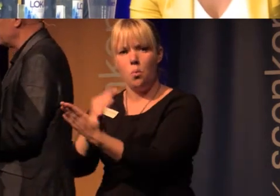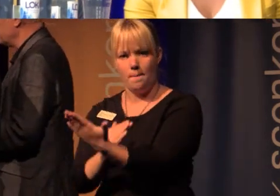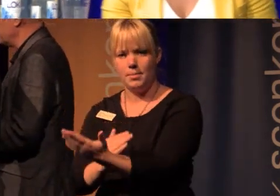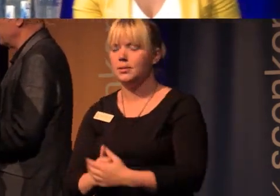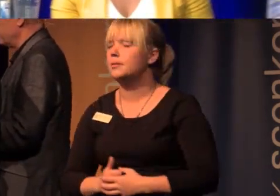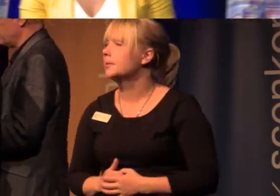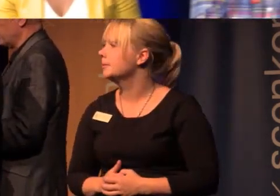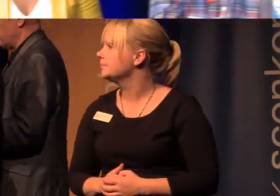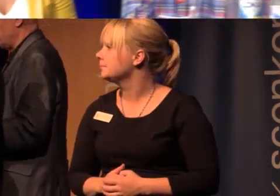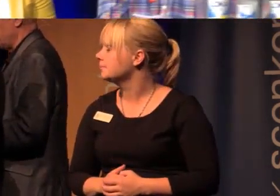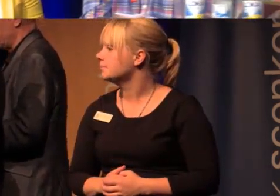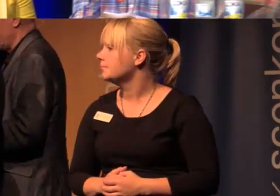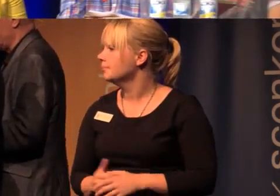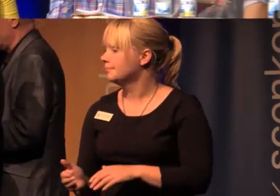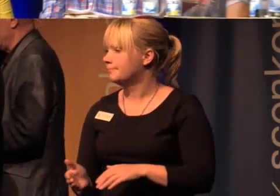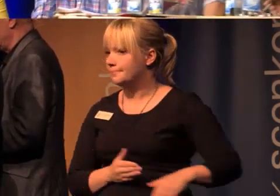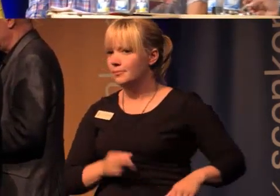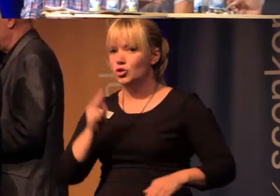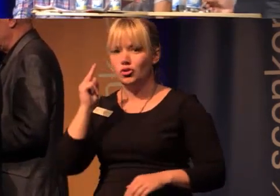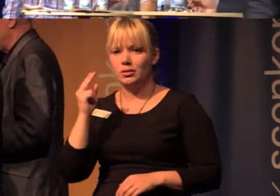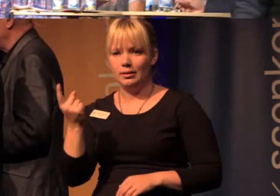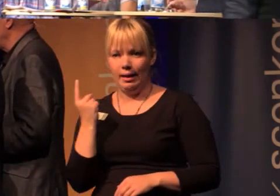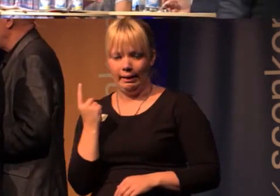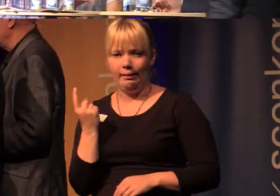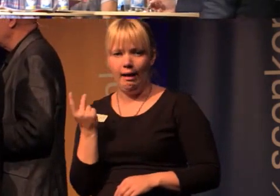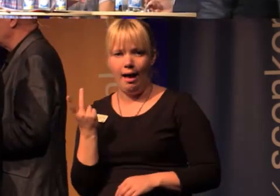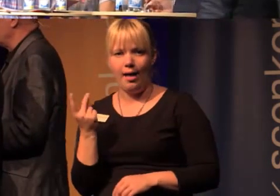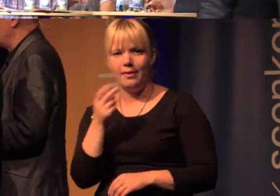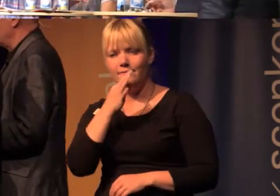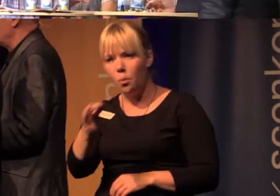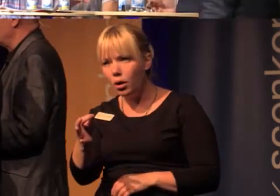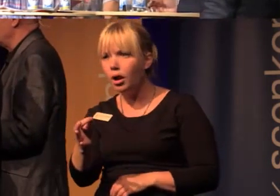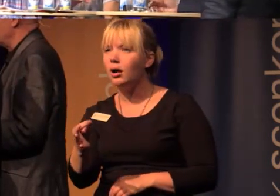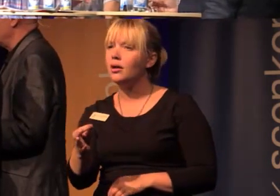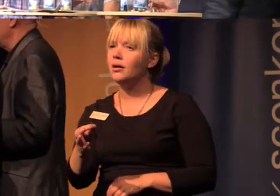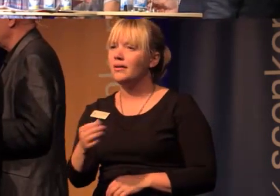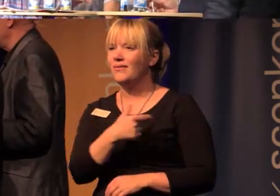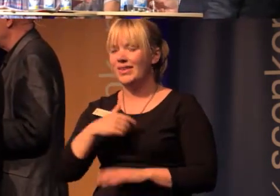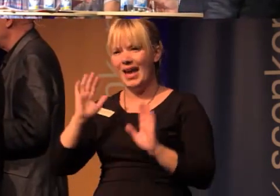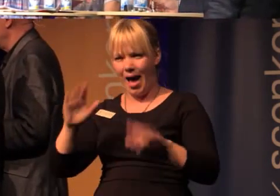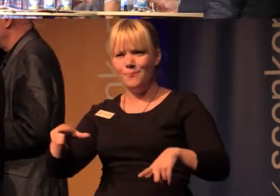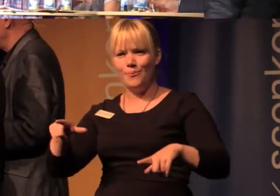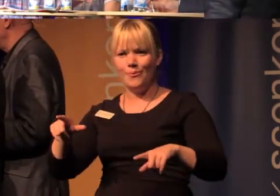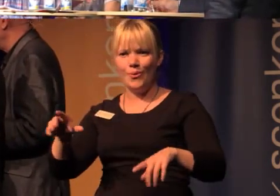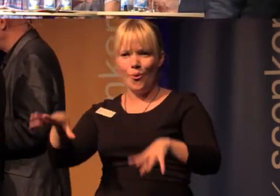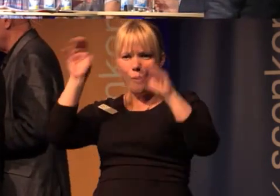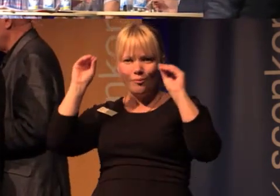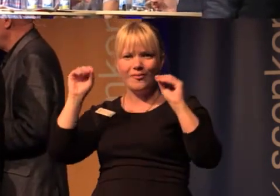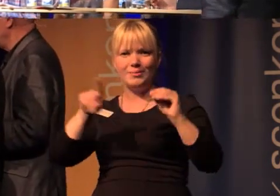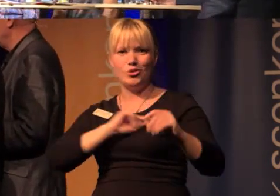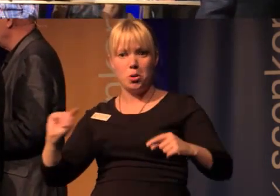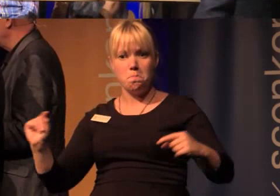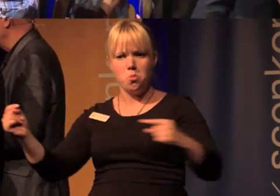Då går vi vidare till en annan fråga, kontroversiell, som vi har uppfattat ofta skär rakt genom partierna och kanske genom ungdomsförbunden